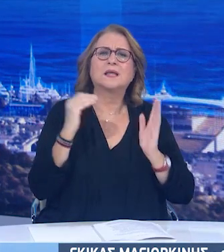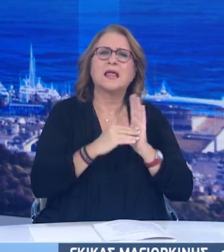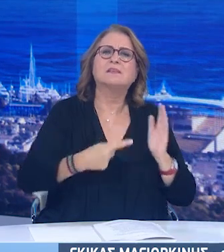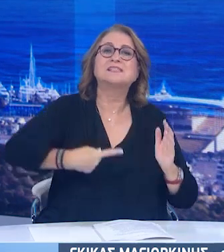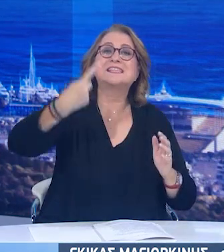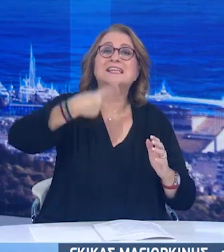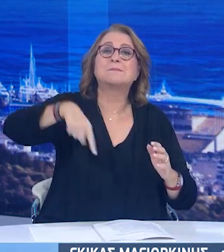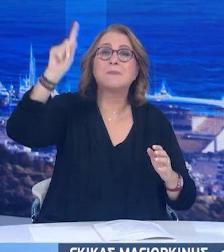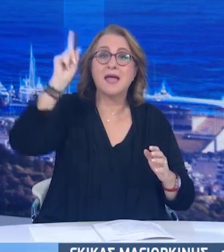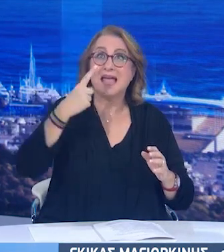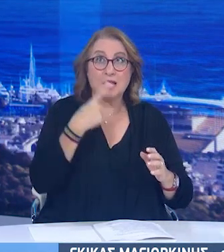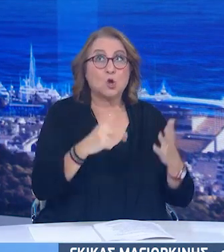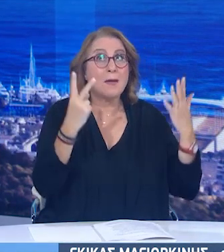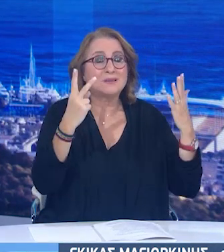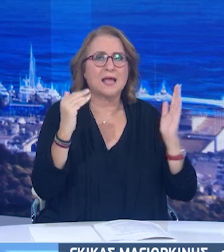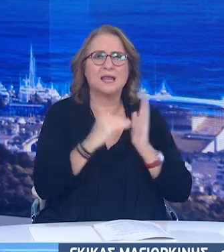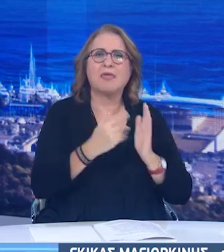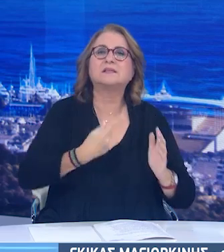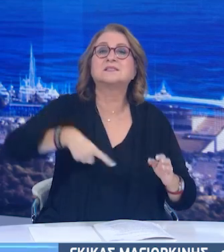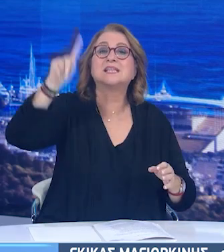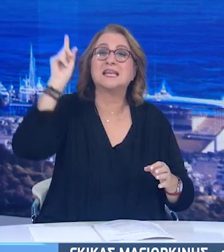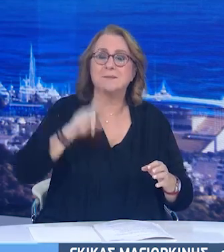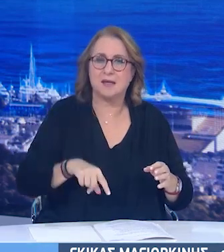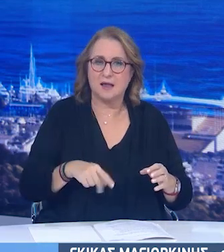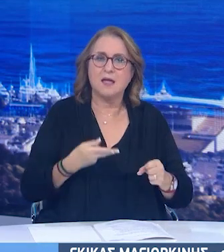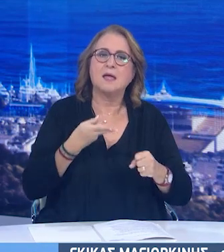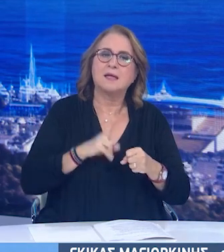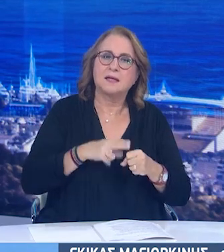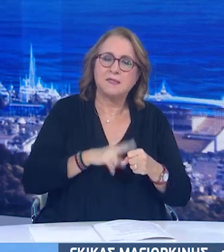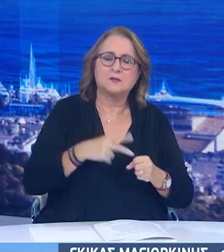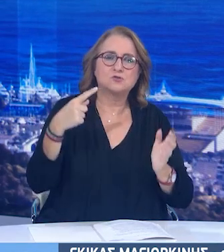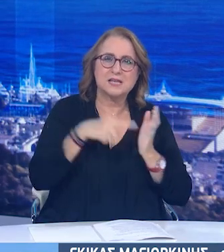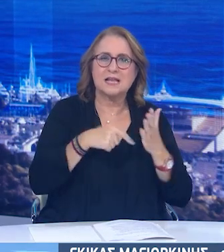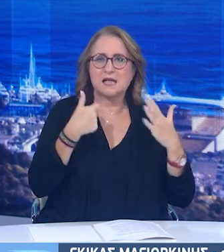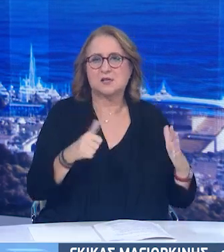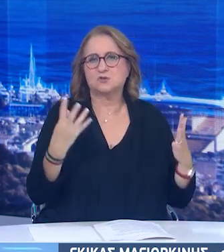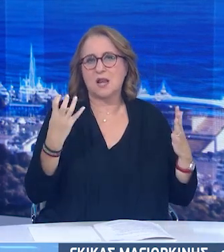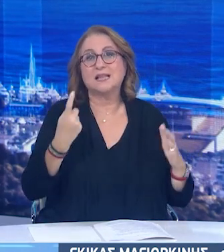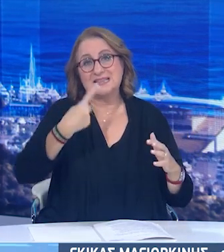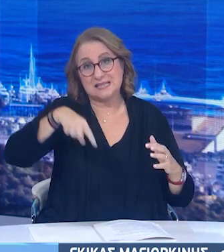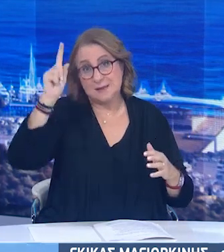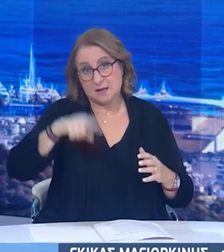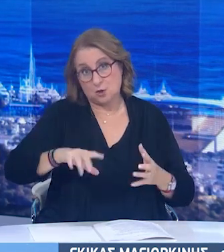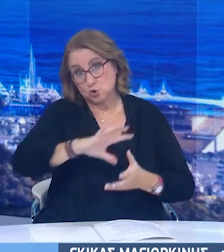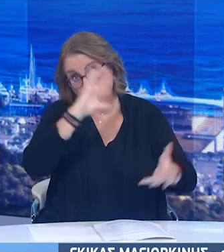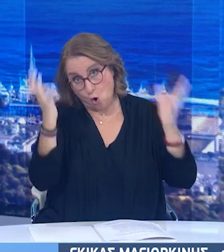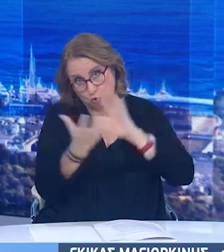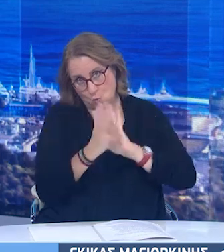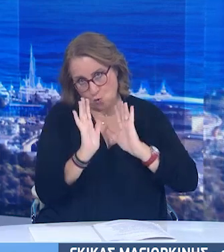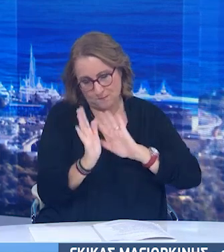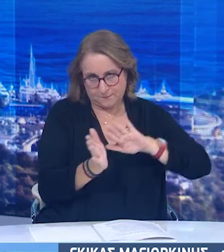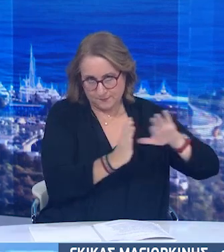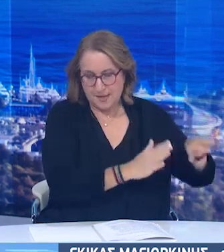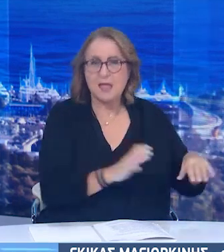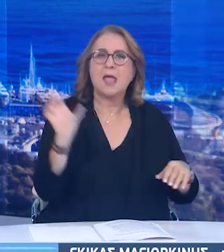θανάτων αυξήθηκε σε περίπου 1.690 ανά ημέρα. Από τις 47 ευρωπαϊκές χώρες, 22 έδειξαν βελτίωση